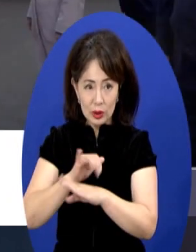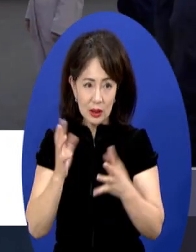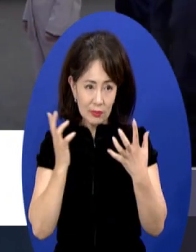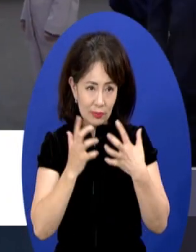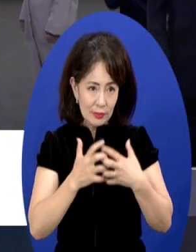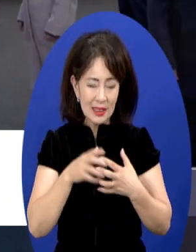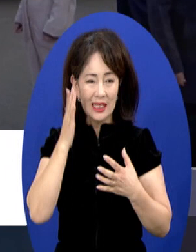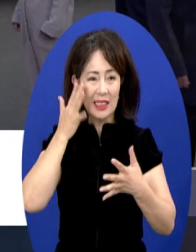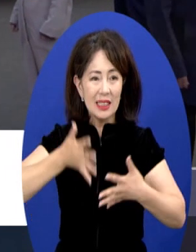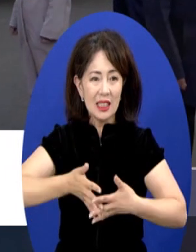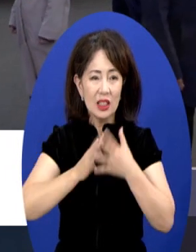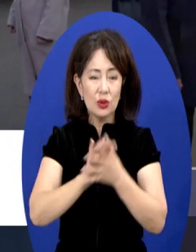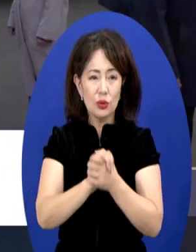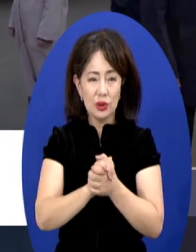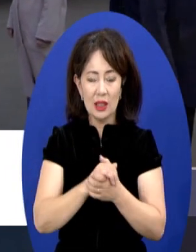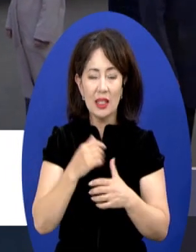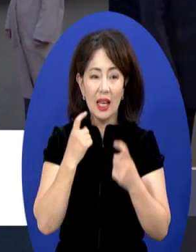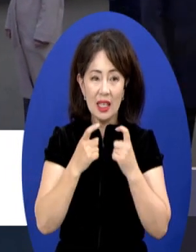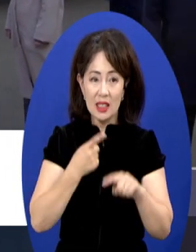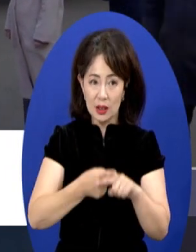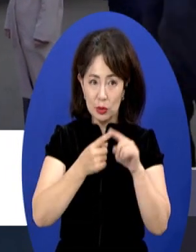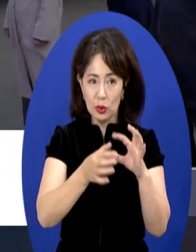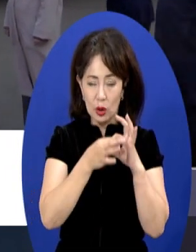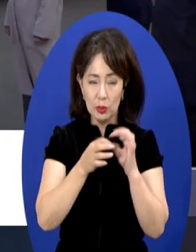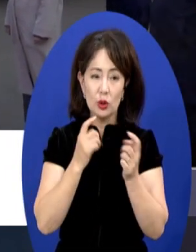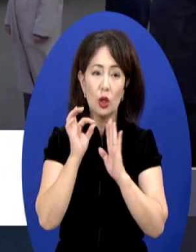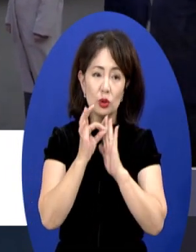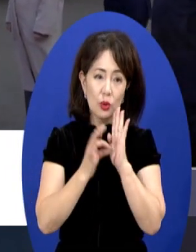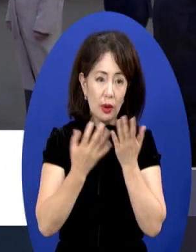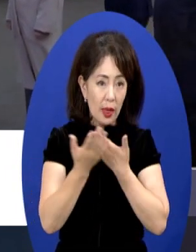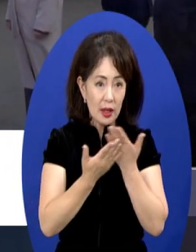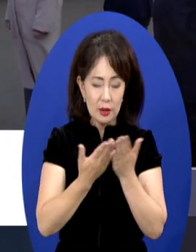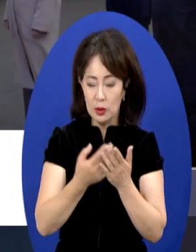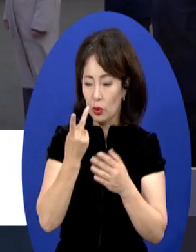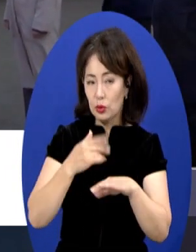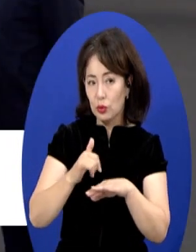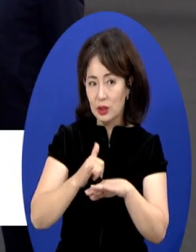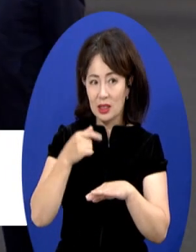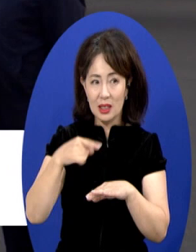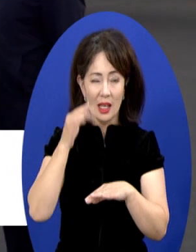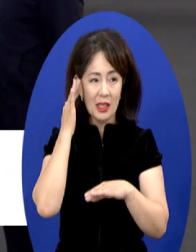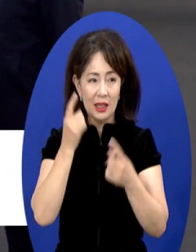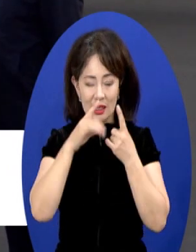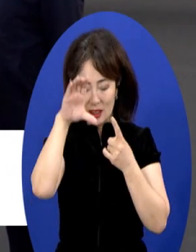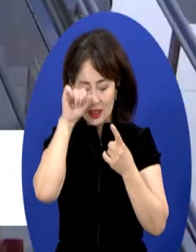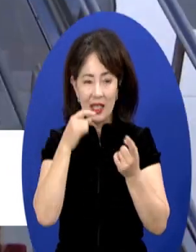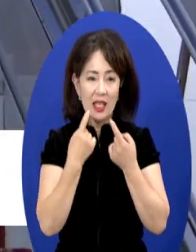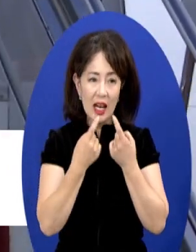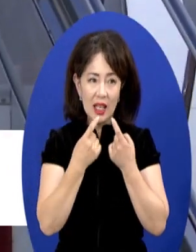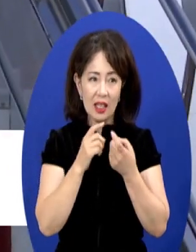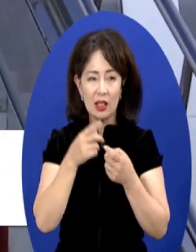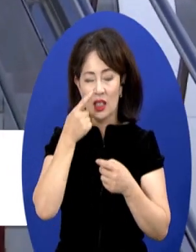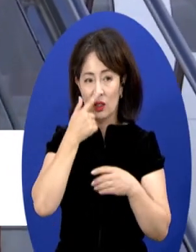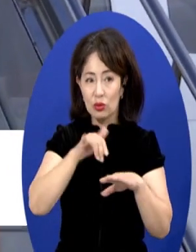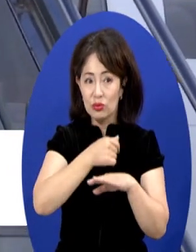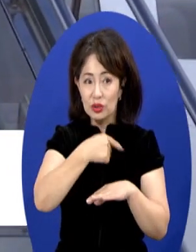бүрэн түншлэлийн найрсаг харилцааг нэмэгдүүлэх чиглэлээр зөвлөлдсөн байна. Мөн хоёр улсын гадаад харилцааны сайднаар яриа хэлцээр хийж бүгд найрамд хятад